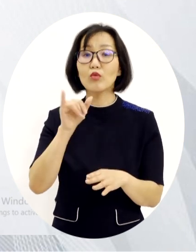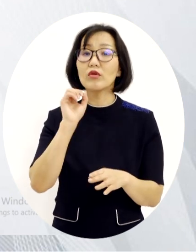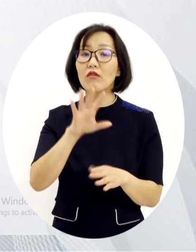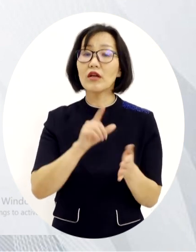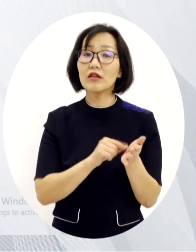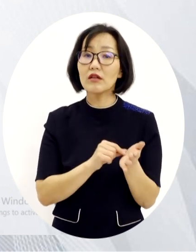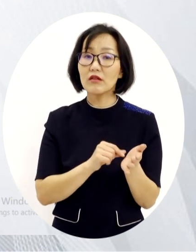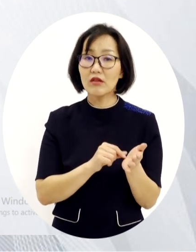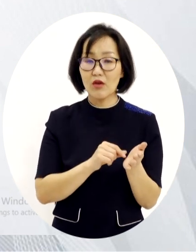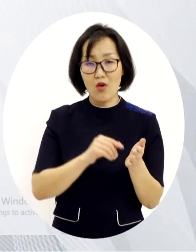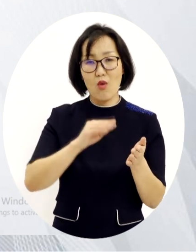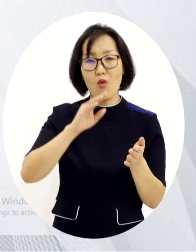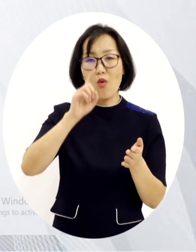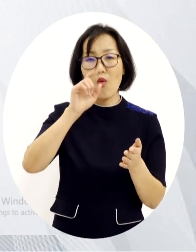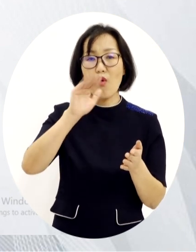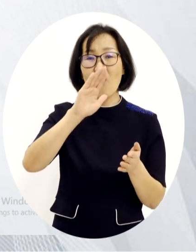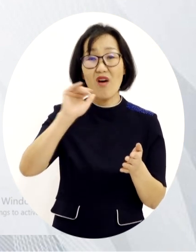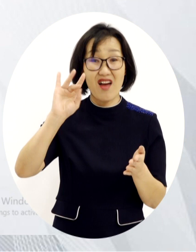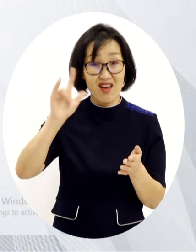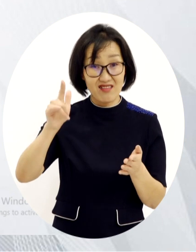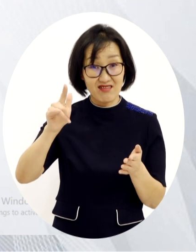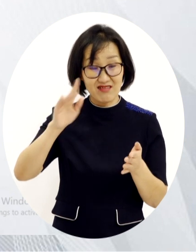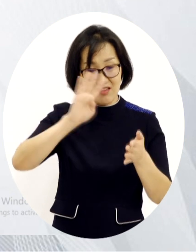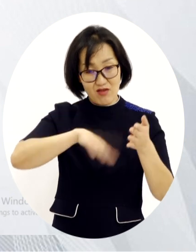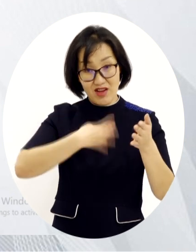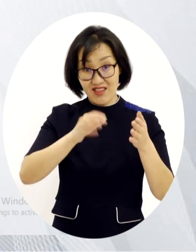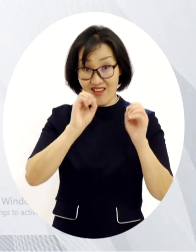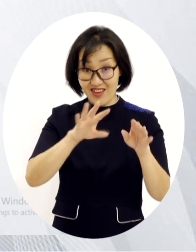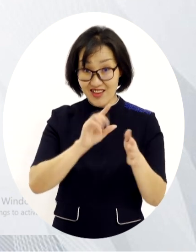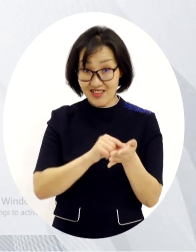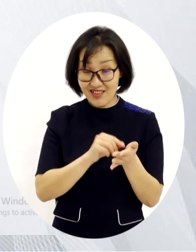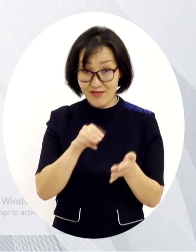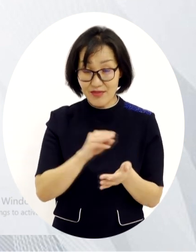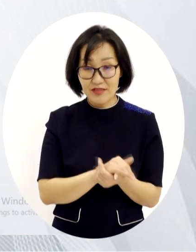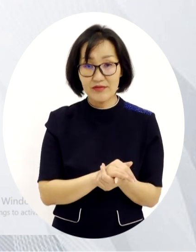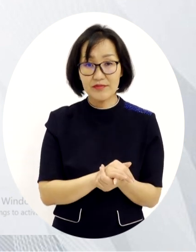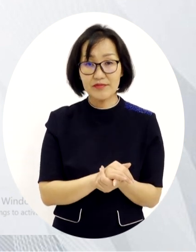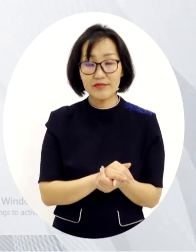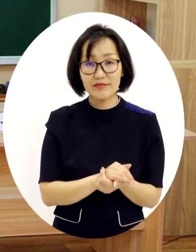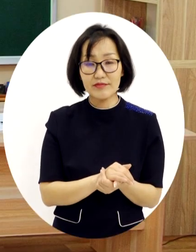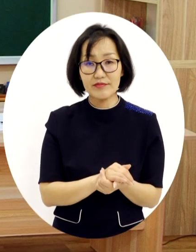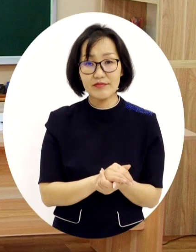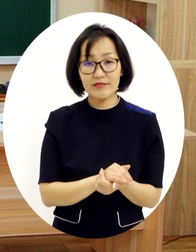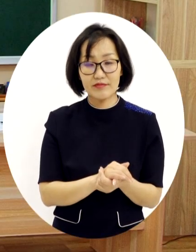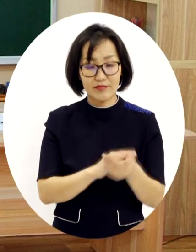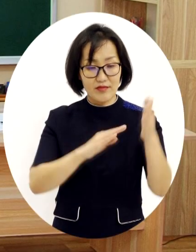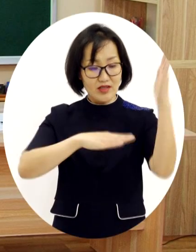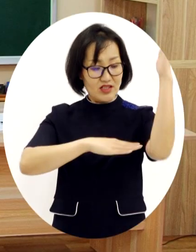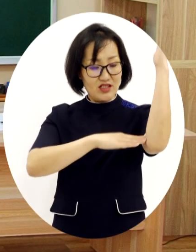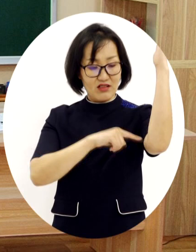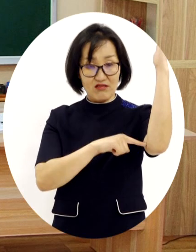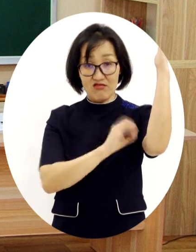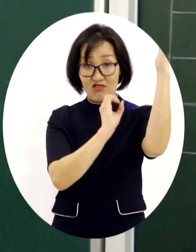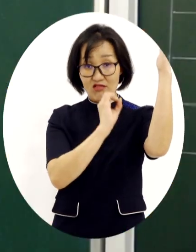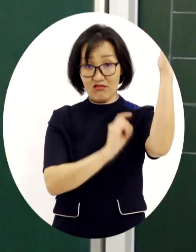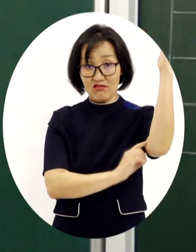ёстой? Хуваар тавих ёстой. Хоёр тэнхлэгийн огтлолц дээр тиг байх хэвээр энд тиг